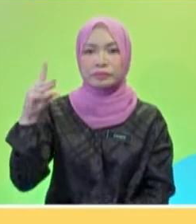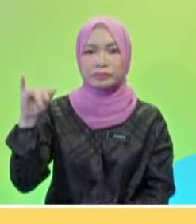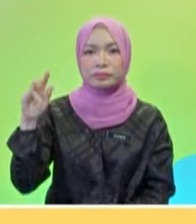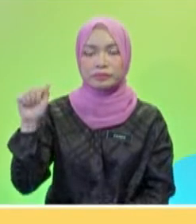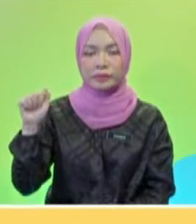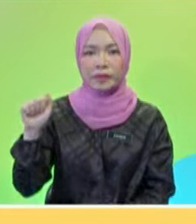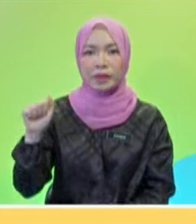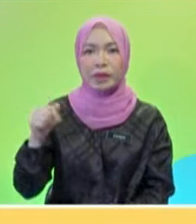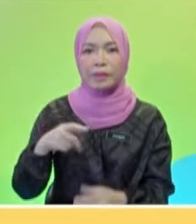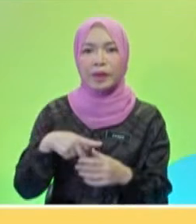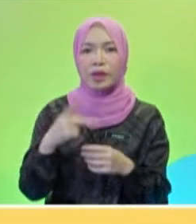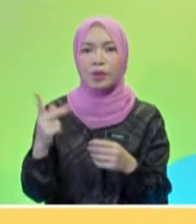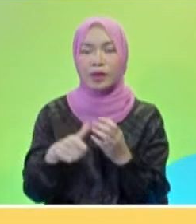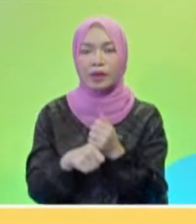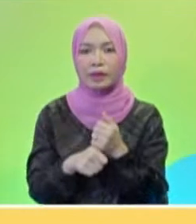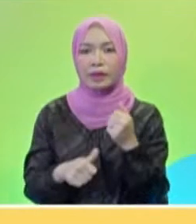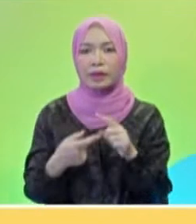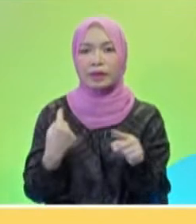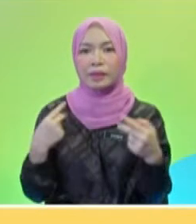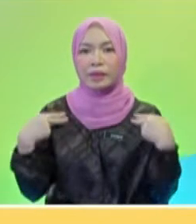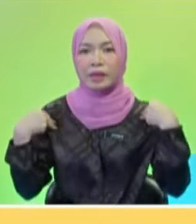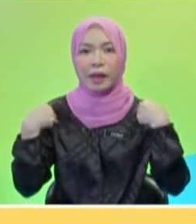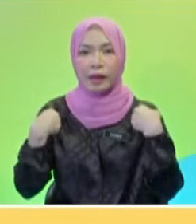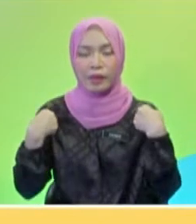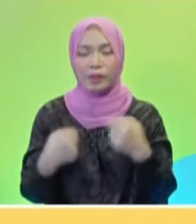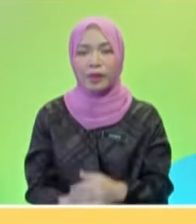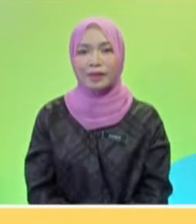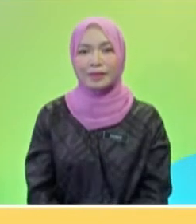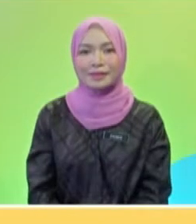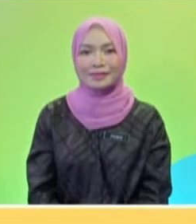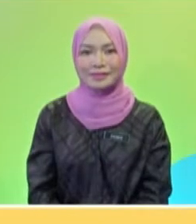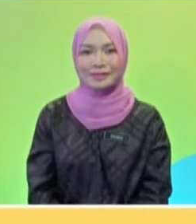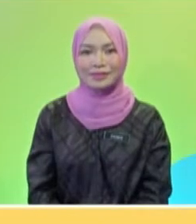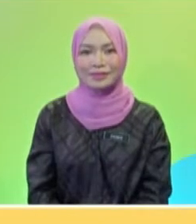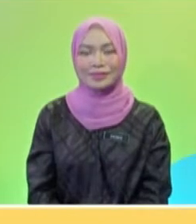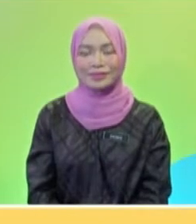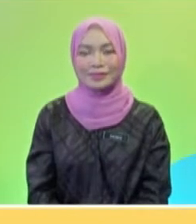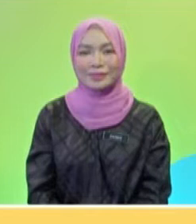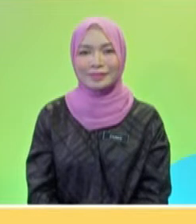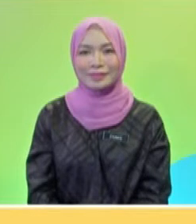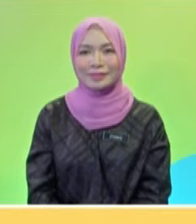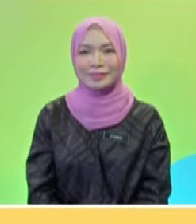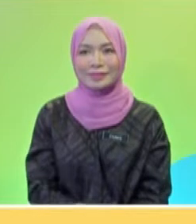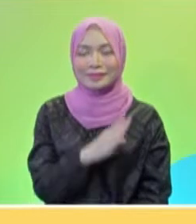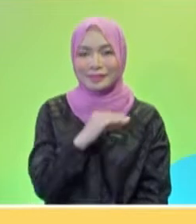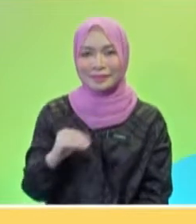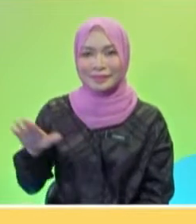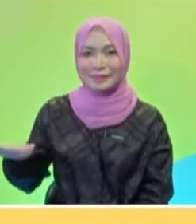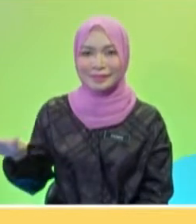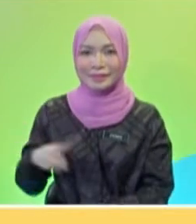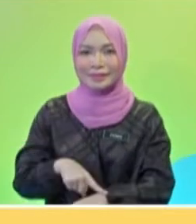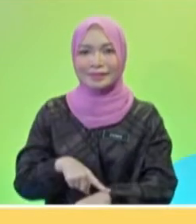aqidahnya setelah Iran yang kita beli paparkan dampak konflik sama adek di studio dan ada adek di rumah oke